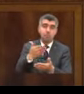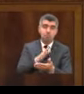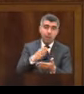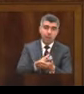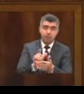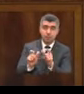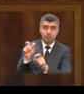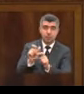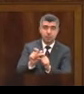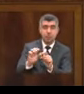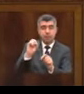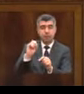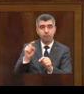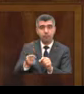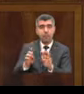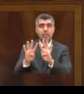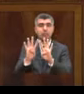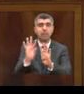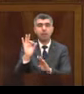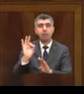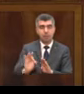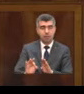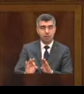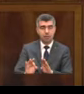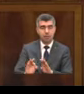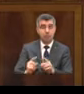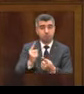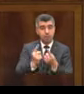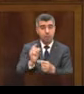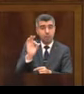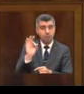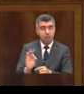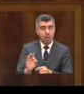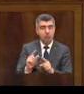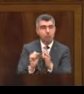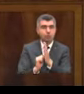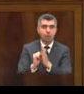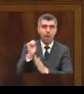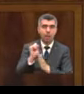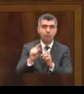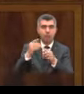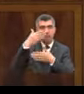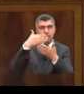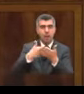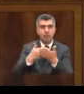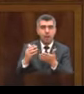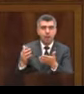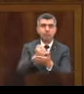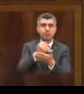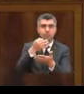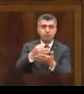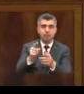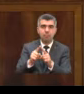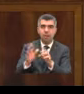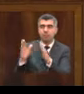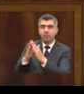تتجاوز 0.08%. فهذه النسب تؤكد أننا نجحنا في هذا المستوى في حماية